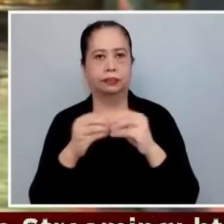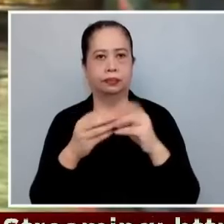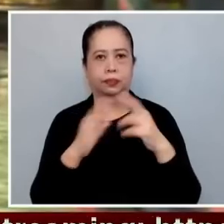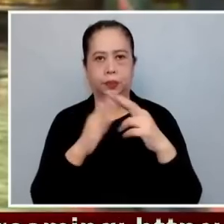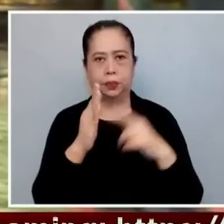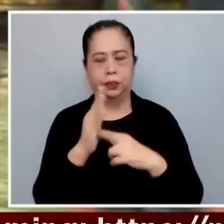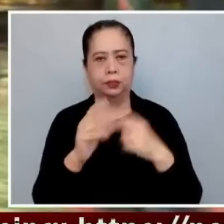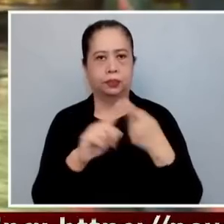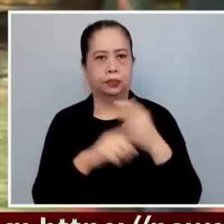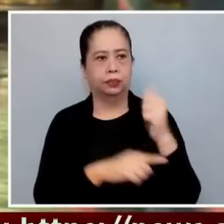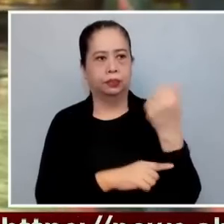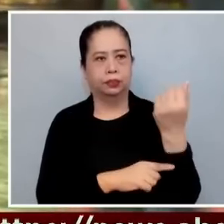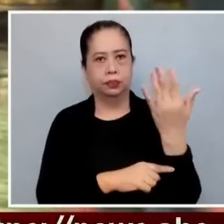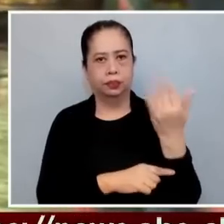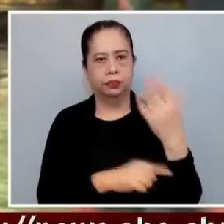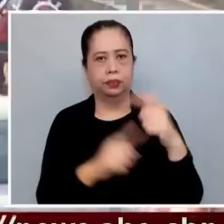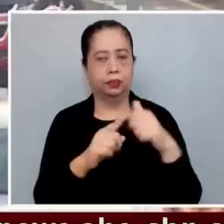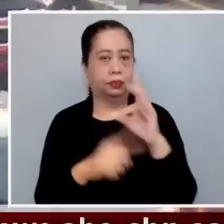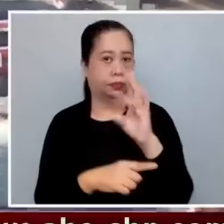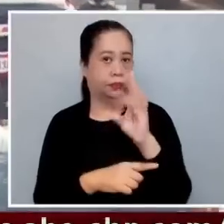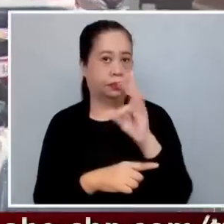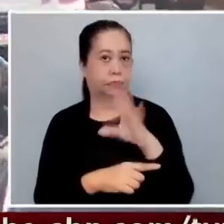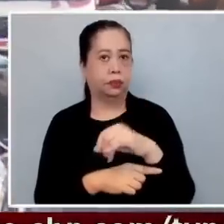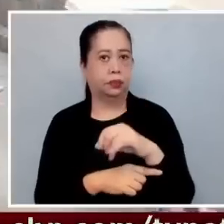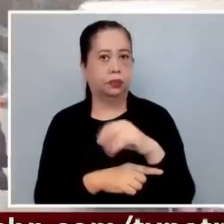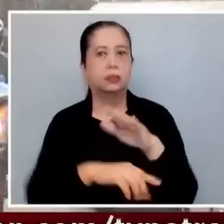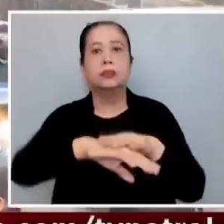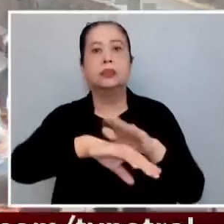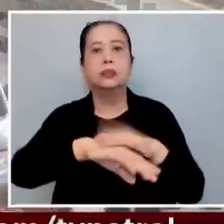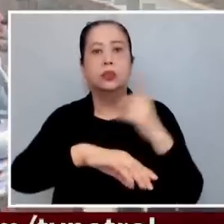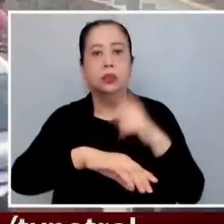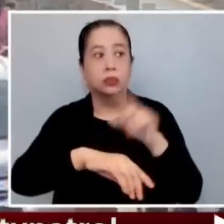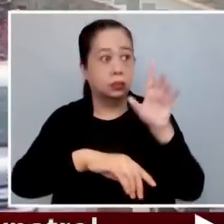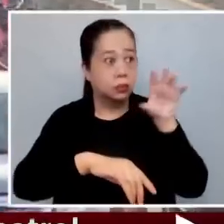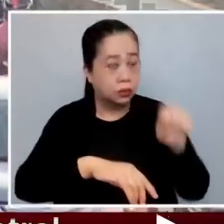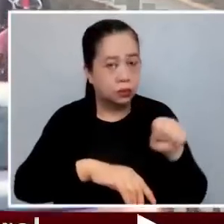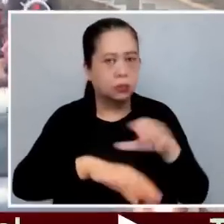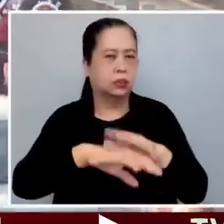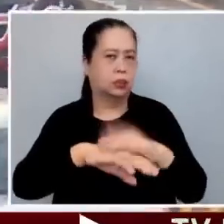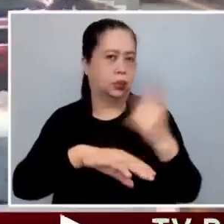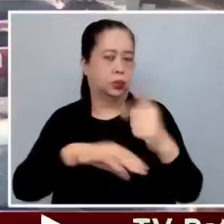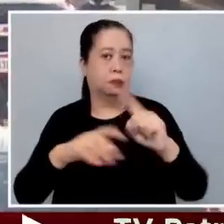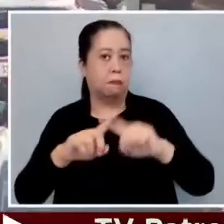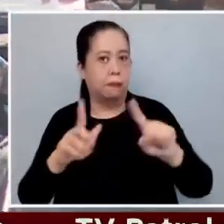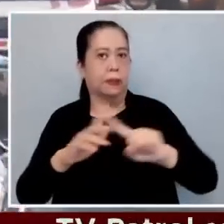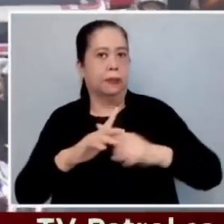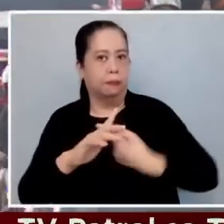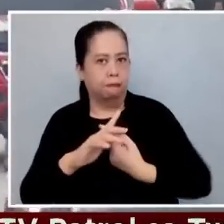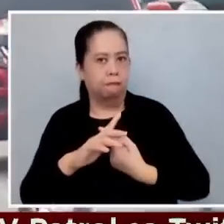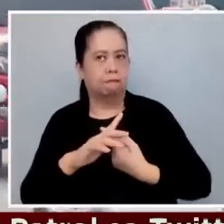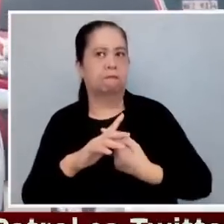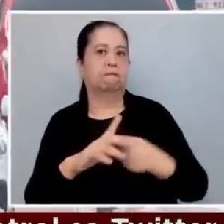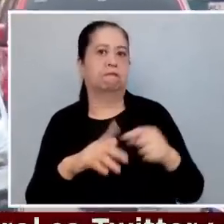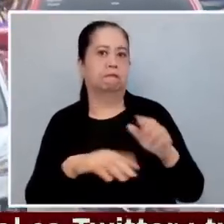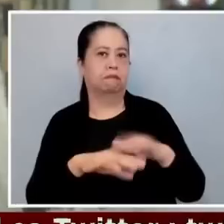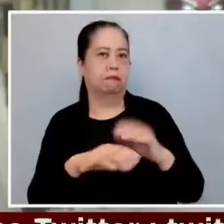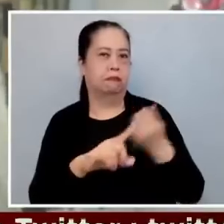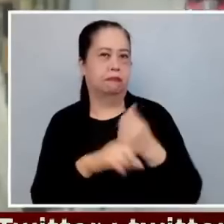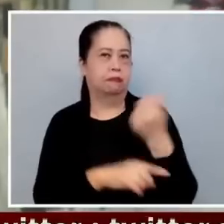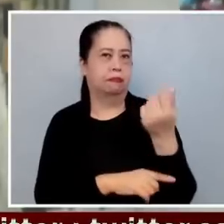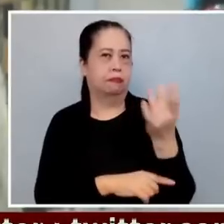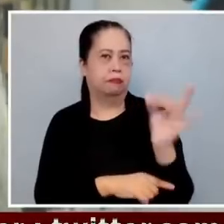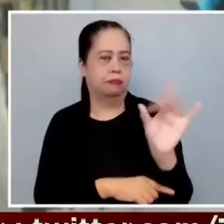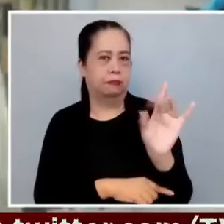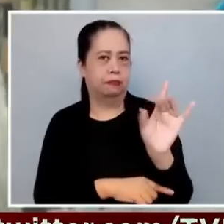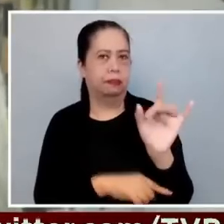mula August 15 hanggang sa 17, warning lang ang kanilang matatanggap. Pero simula Karen sa mga masisitian nila mula August